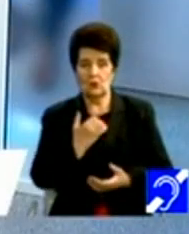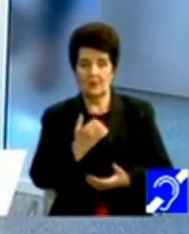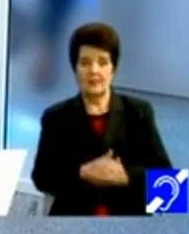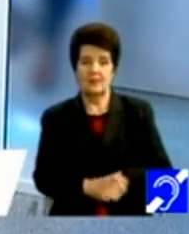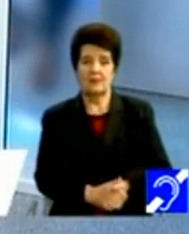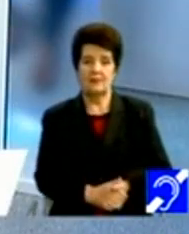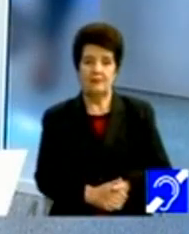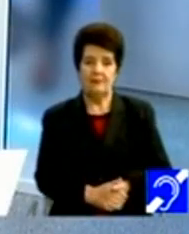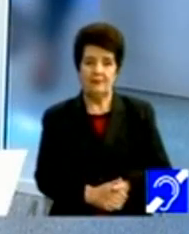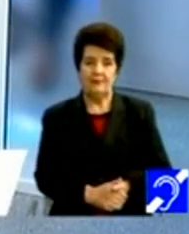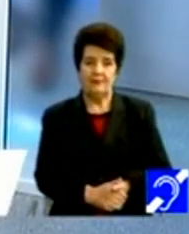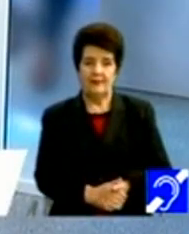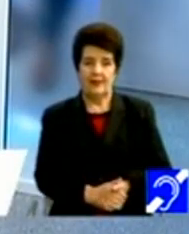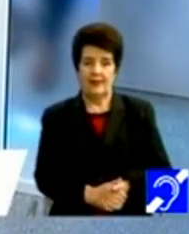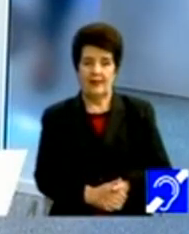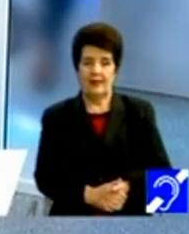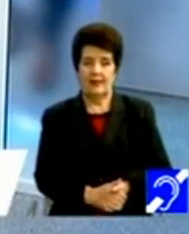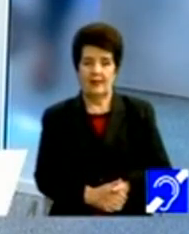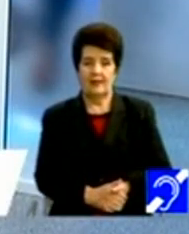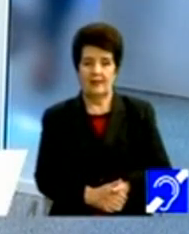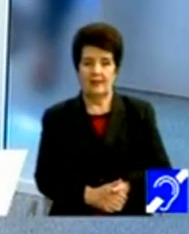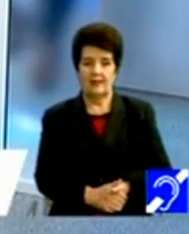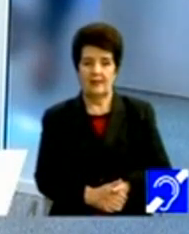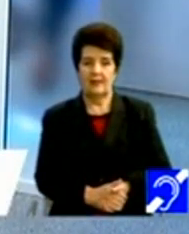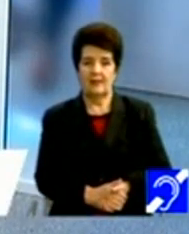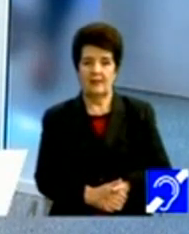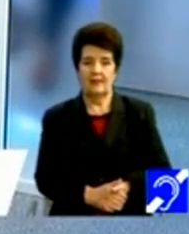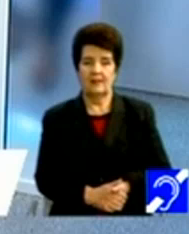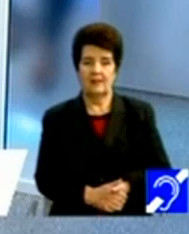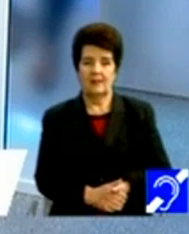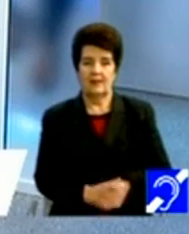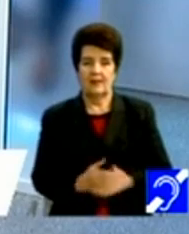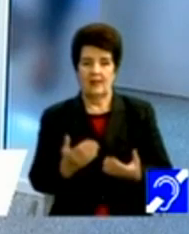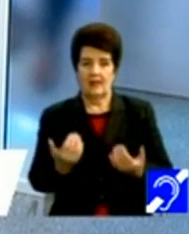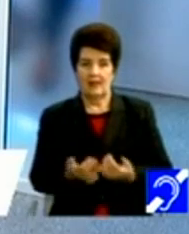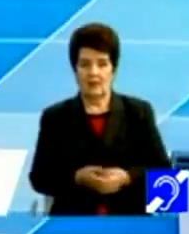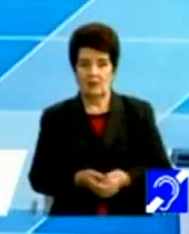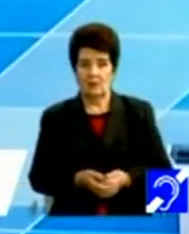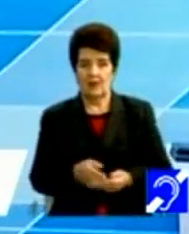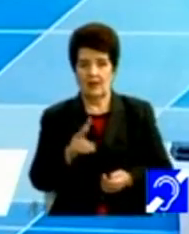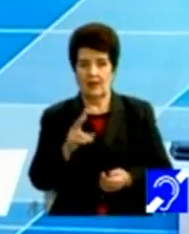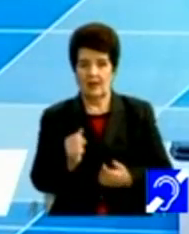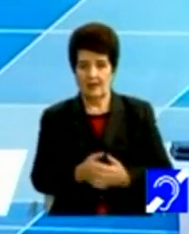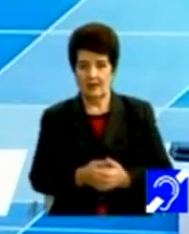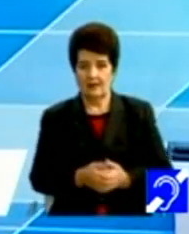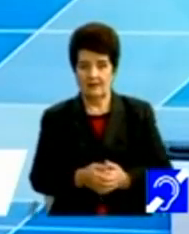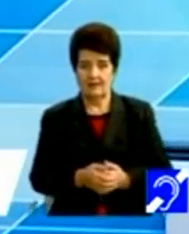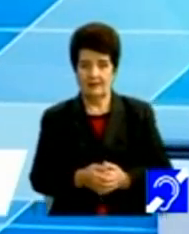Acum intrăm abrupt în subiect, la